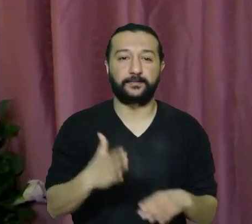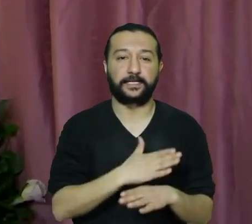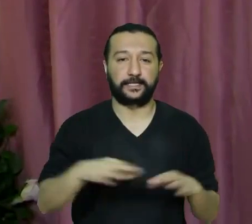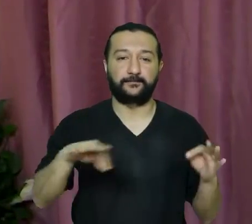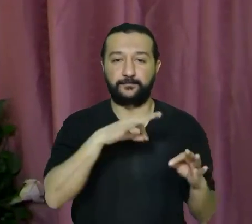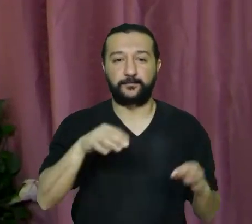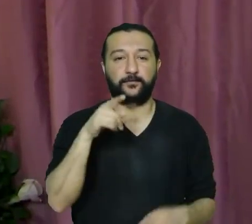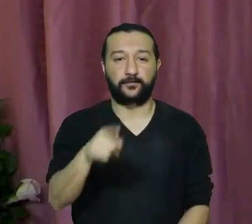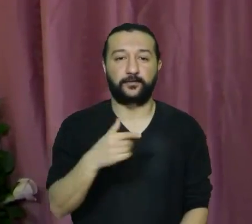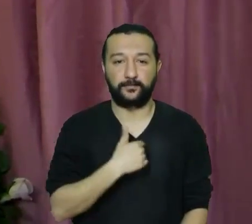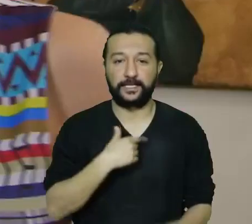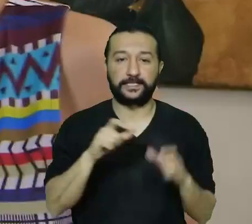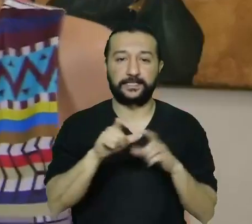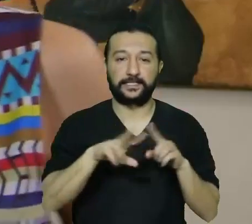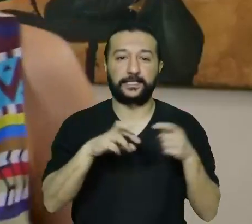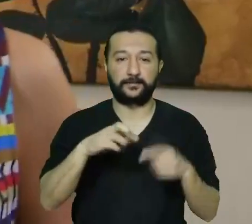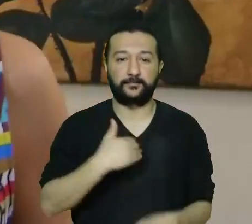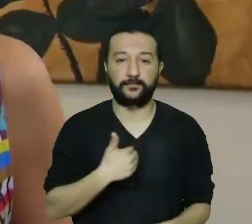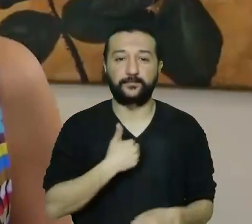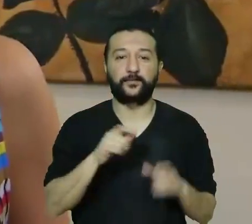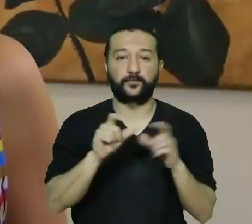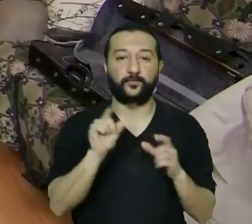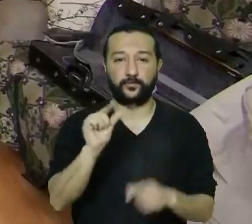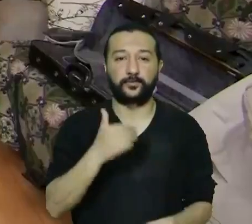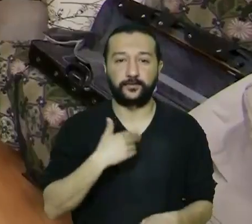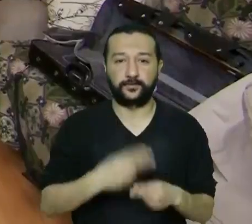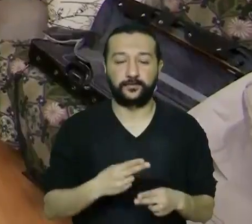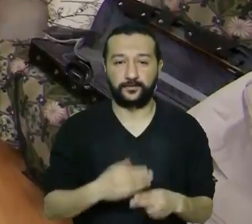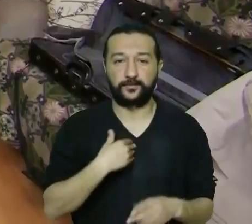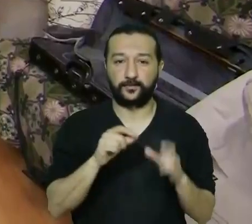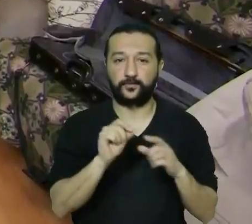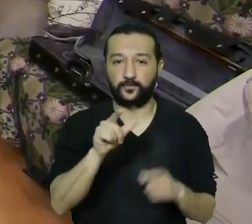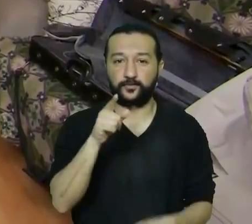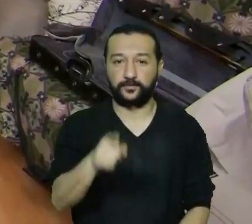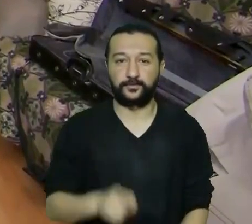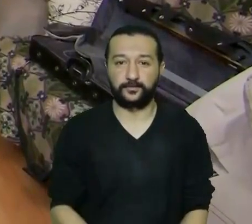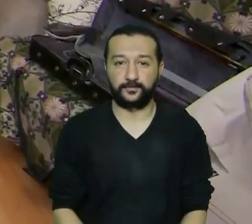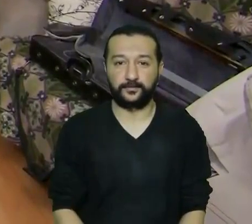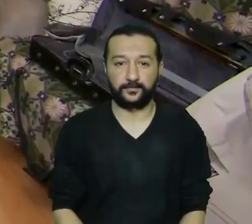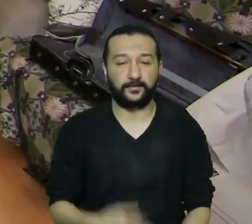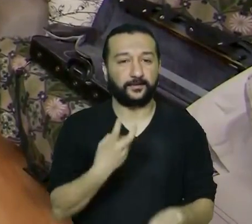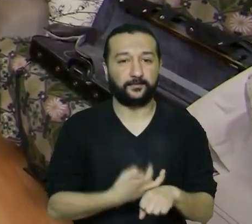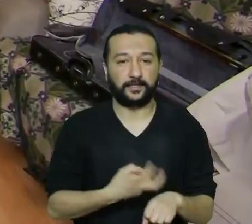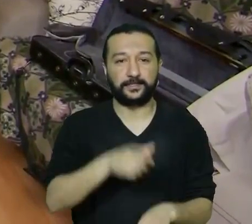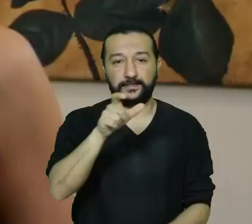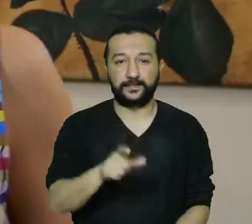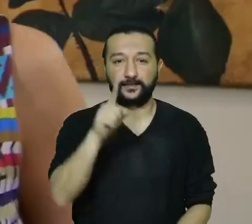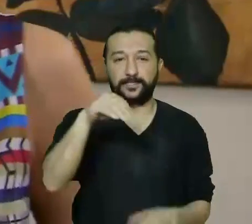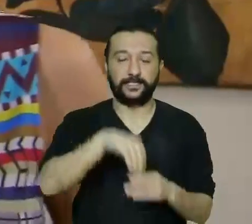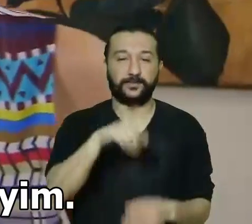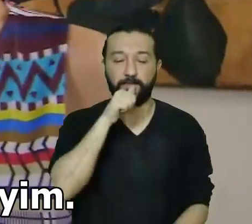enstrümandır. Ben Sarp. Ben de su. Su. Elini öptü. Maşallah bir içim